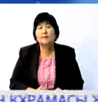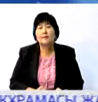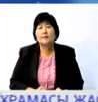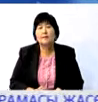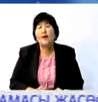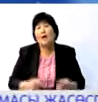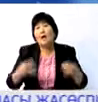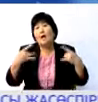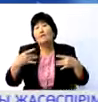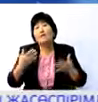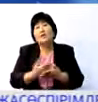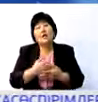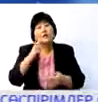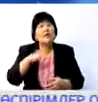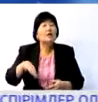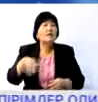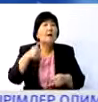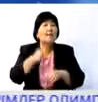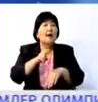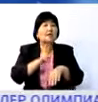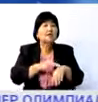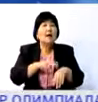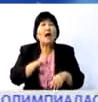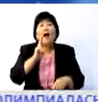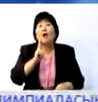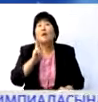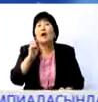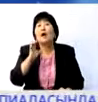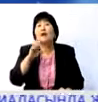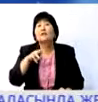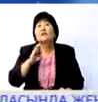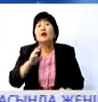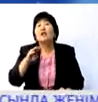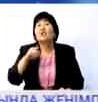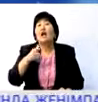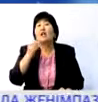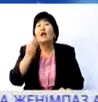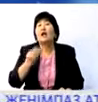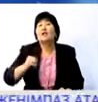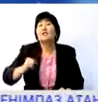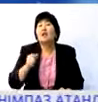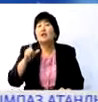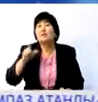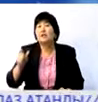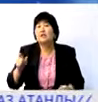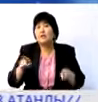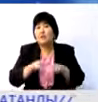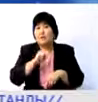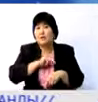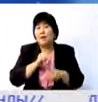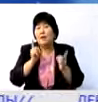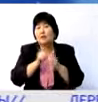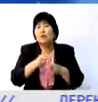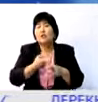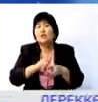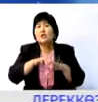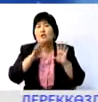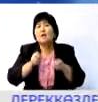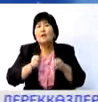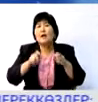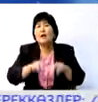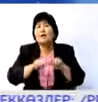Эфирде жаңалықтар. Еліміздің бас полицейі Қалмұхамед Қасымов Жалағаш ауданындағы әріптестерімен кездесті. Мұнда жалпы қылмыстың ашылу